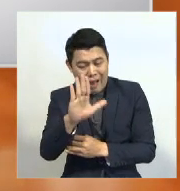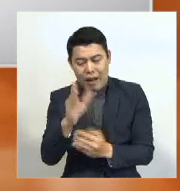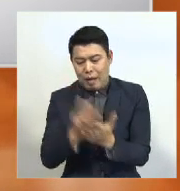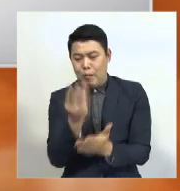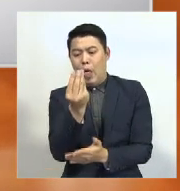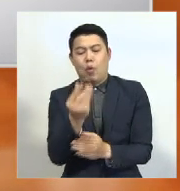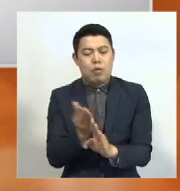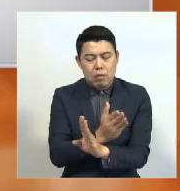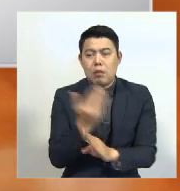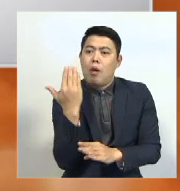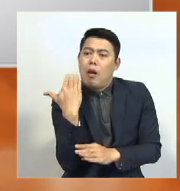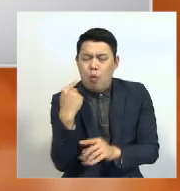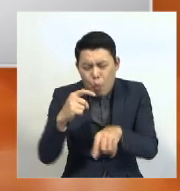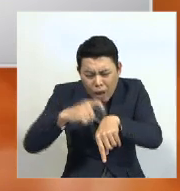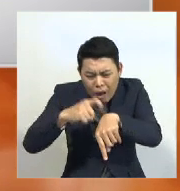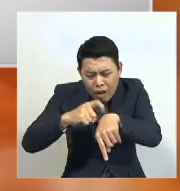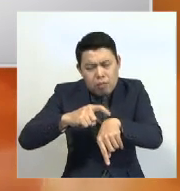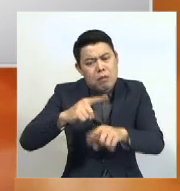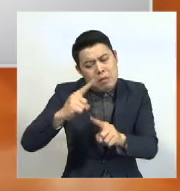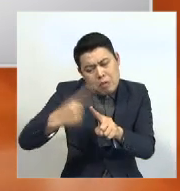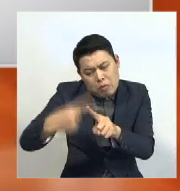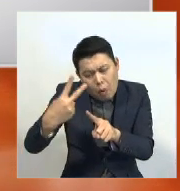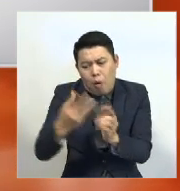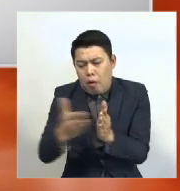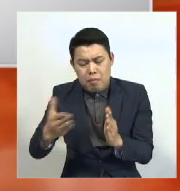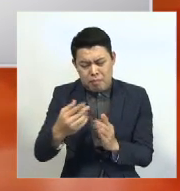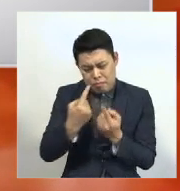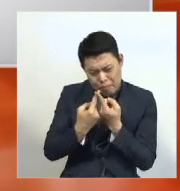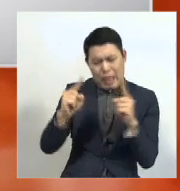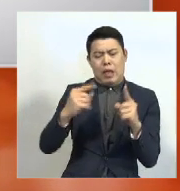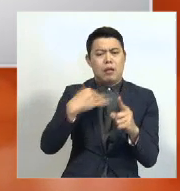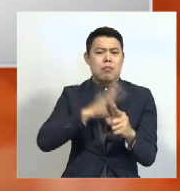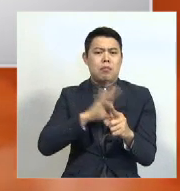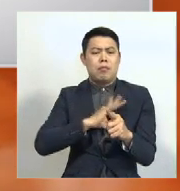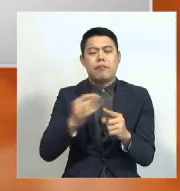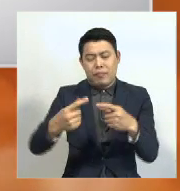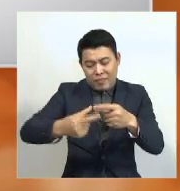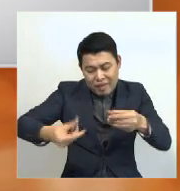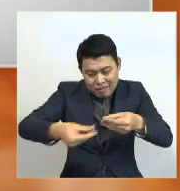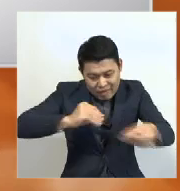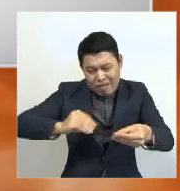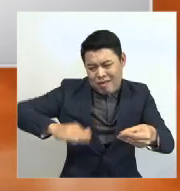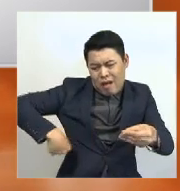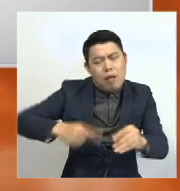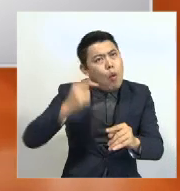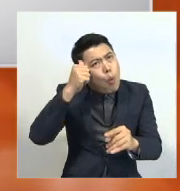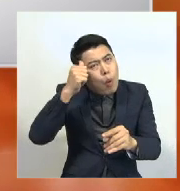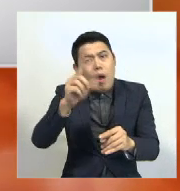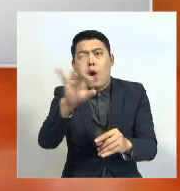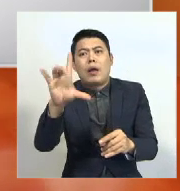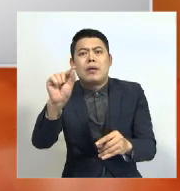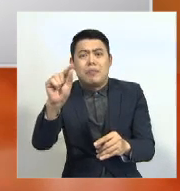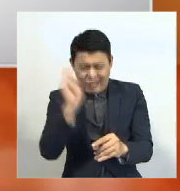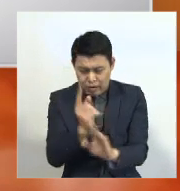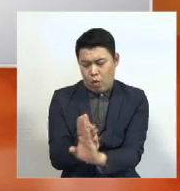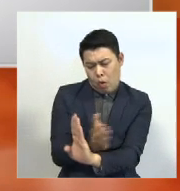เร็วแต่ว่าครั้งล่าสุดนะครับกลับใช้เวลานานถึง2 เดือนซึ่งถือว่าผิดปกติและมีการเอาเช็คไปขึ้นเงินล่าช้าถึง120 วัน